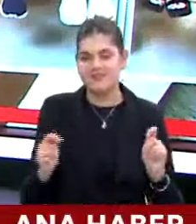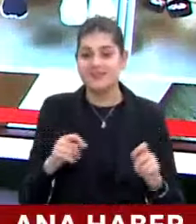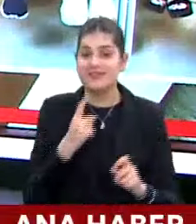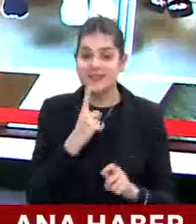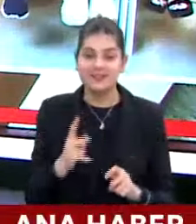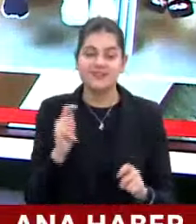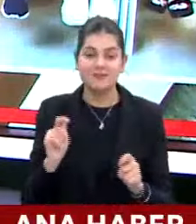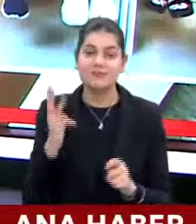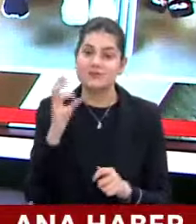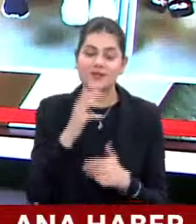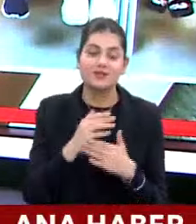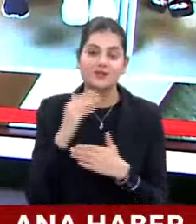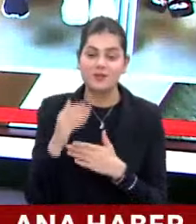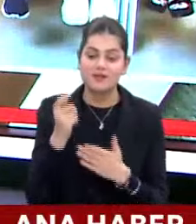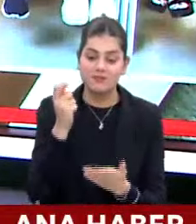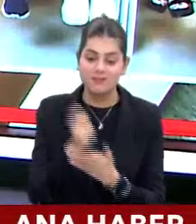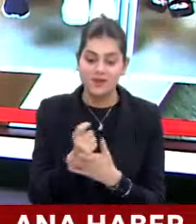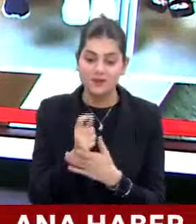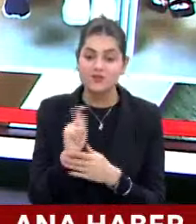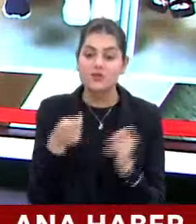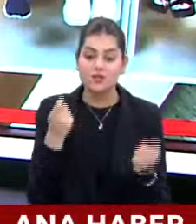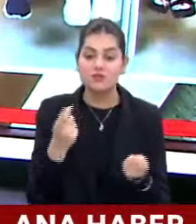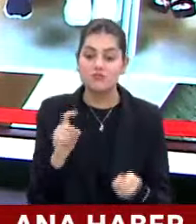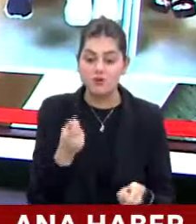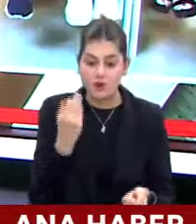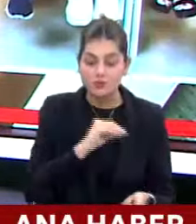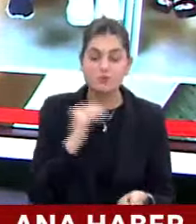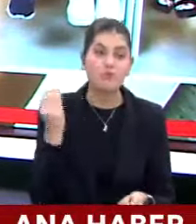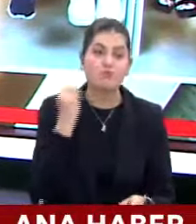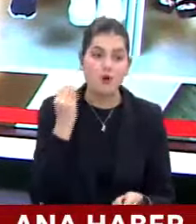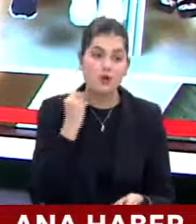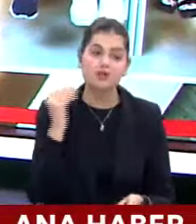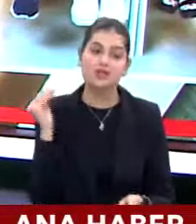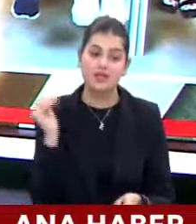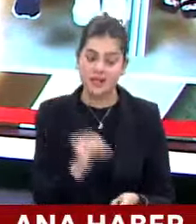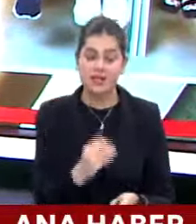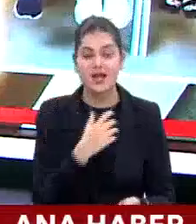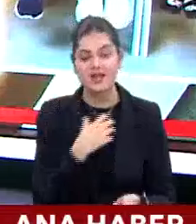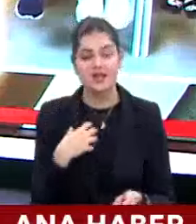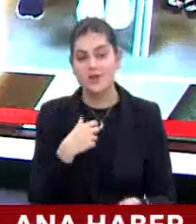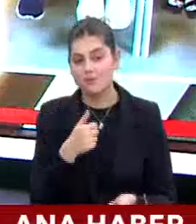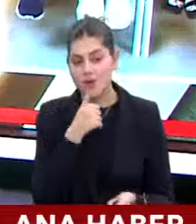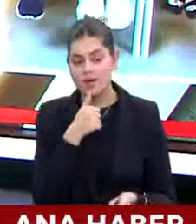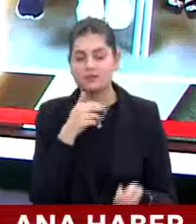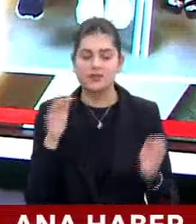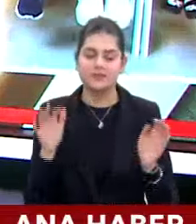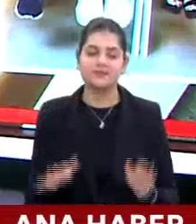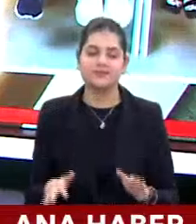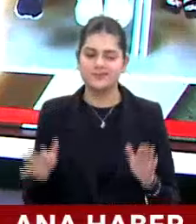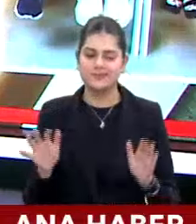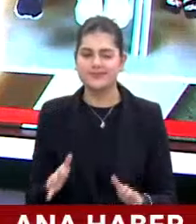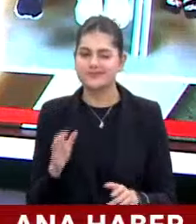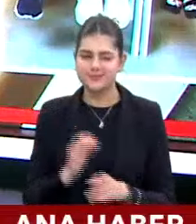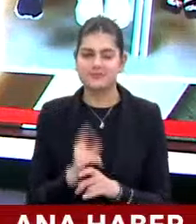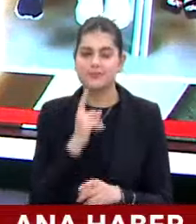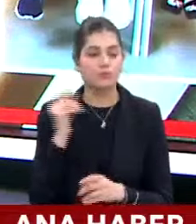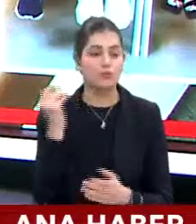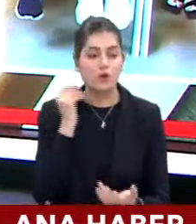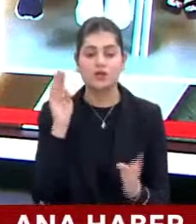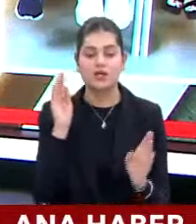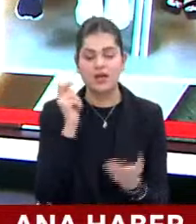dersin. Ama 3 ay sonra zannettiğin gibi iş bulamazsın. O borç kapına gelir. Sonra anne baba eyvah yandım dersin. Onlar da söz konusu o